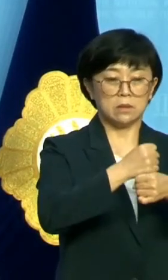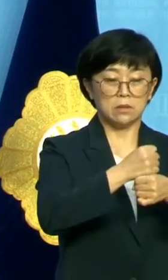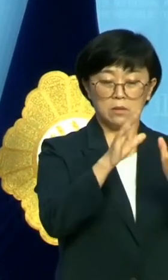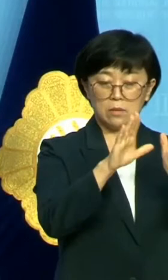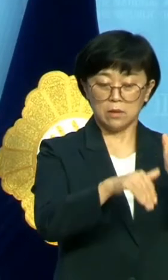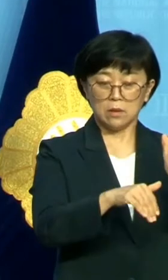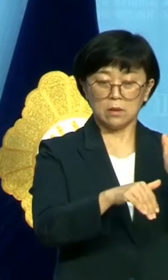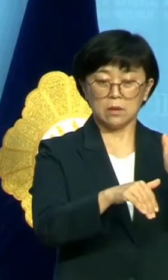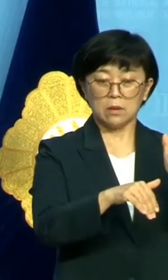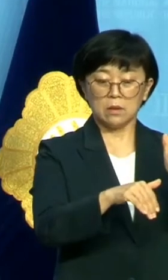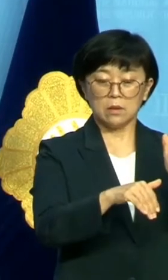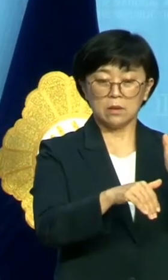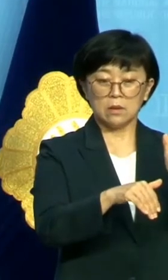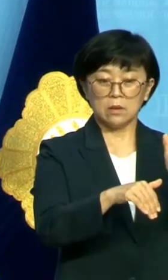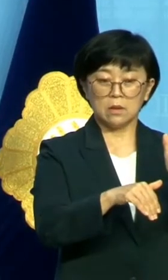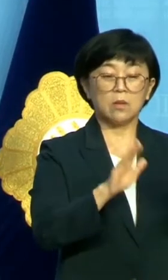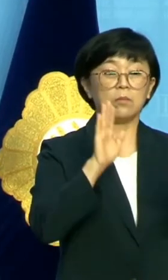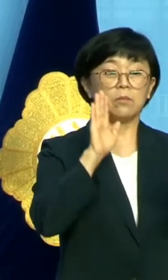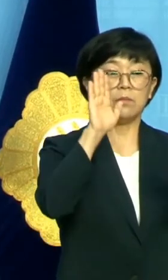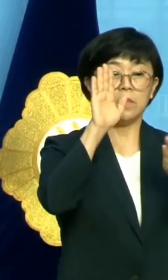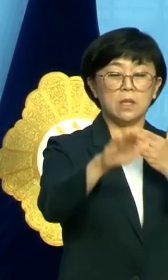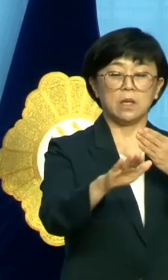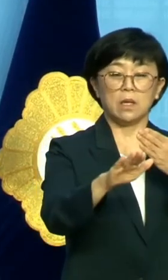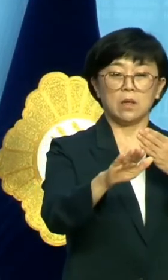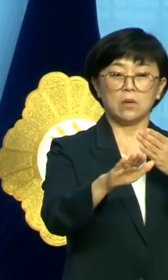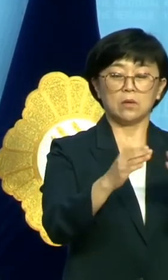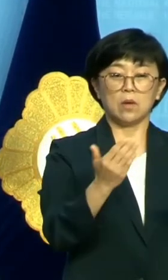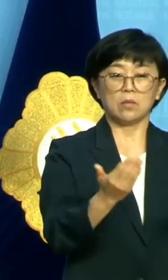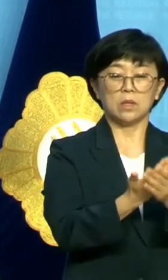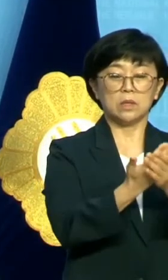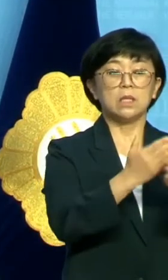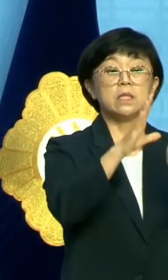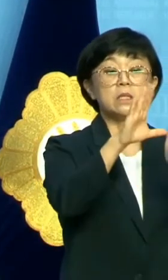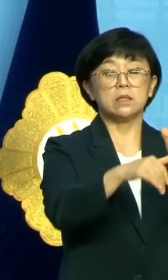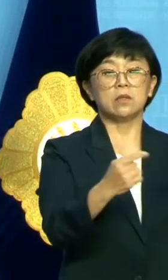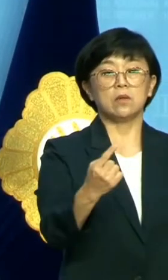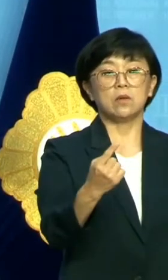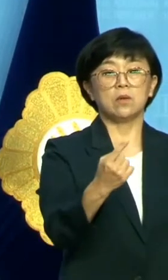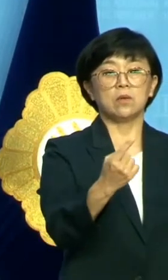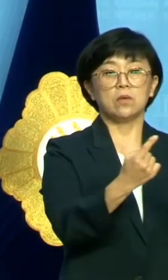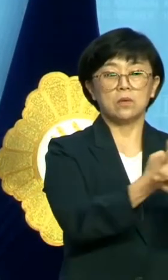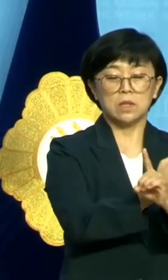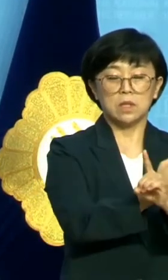시기, 미래 비전을 가지고 시대를 교체하자고 주장하고 있는